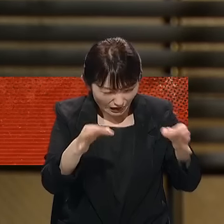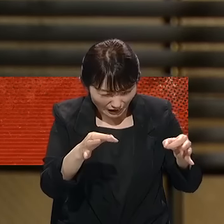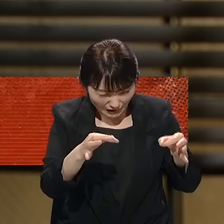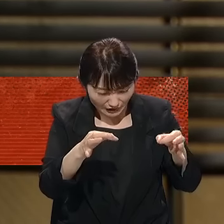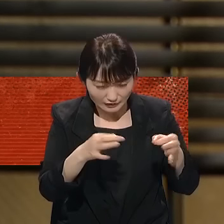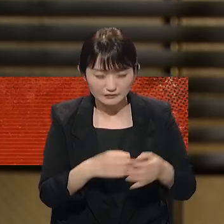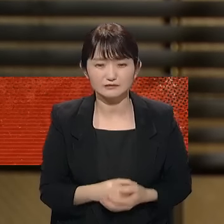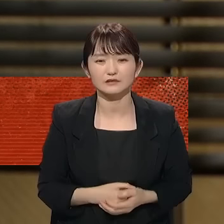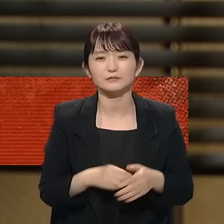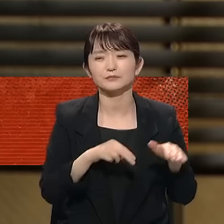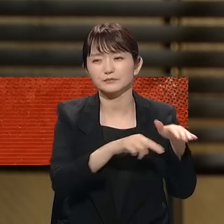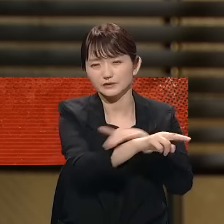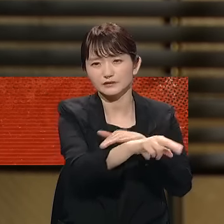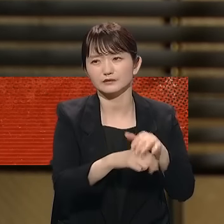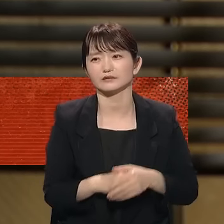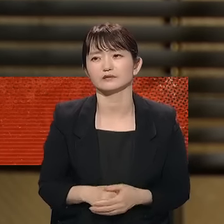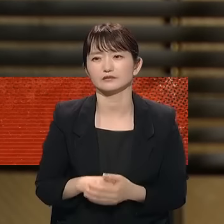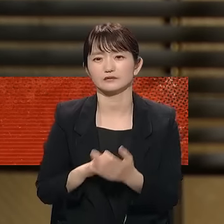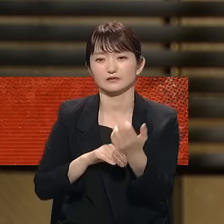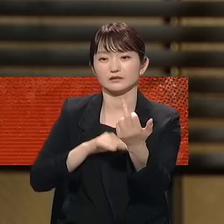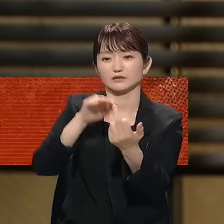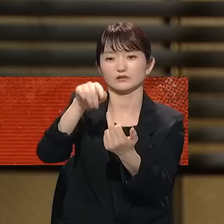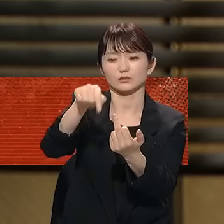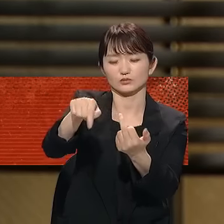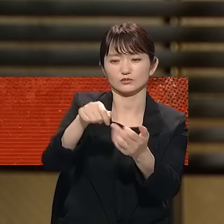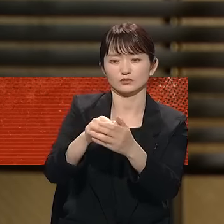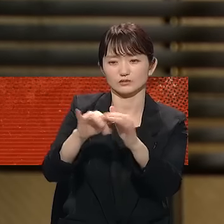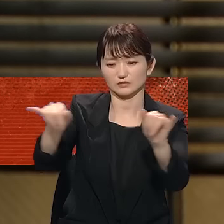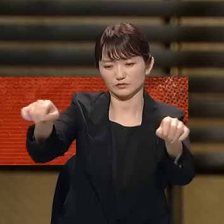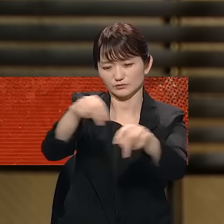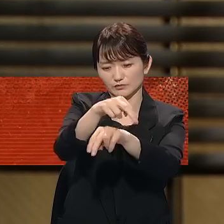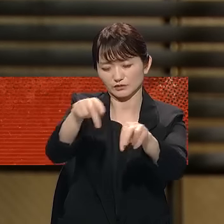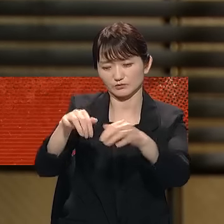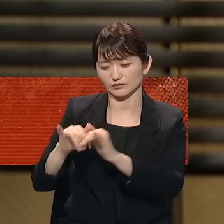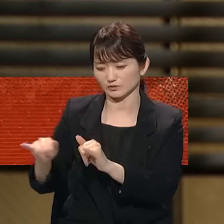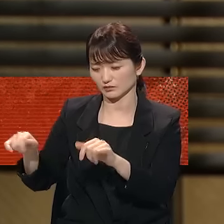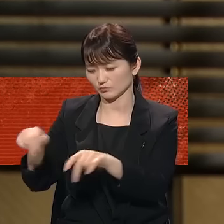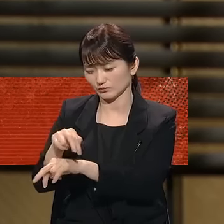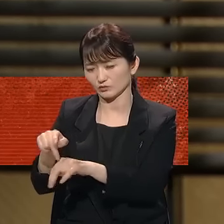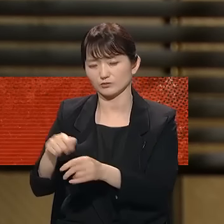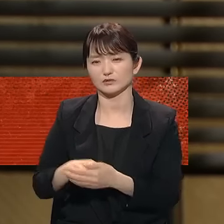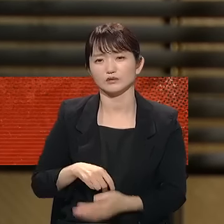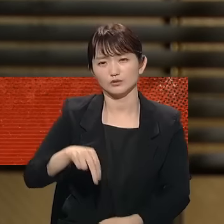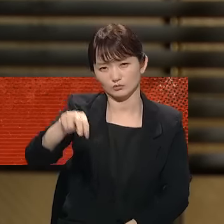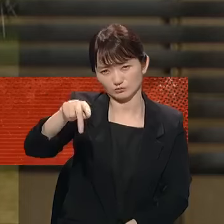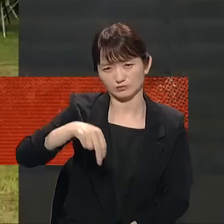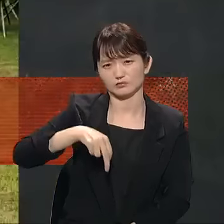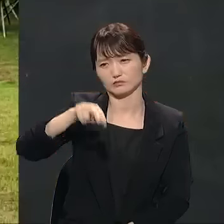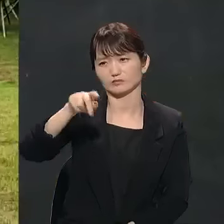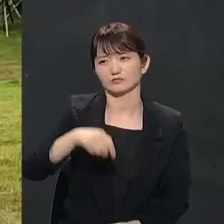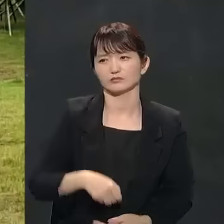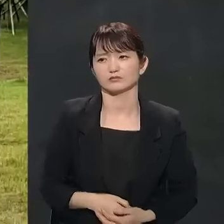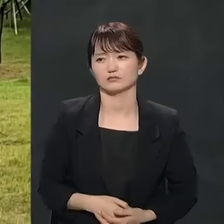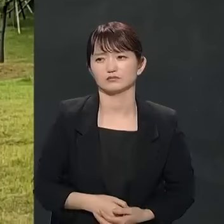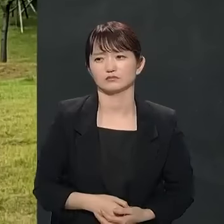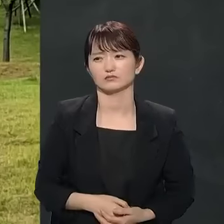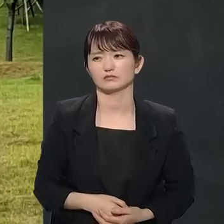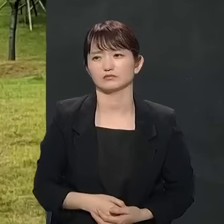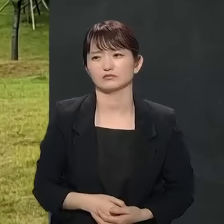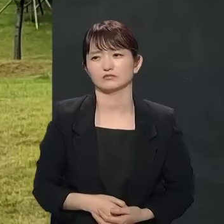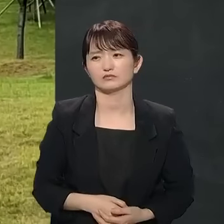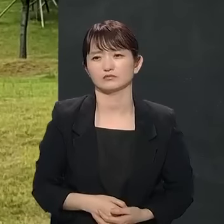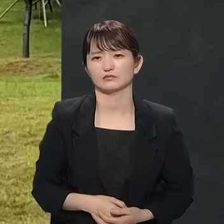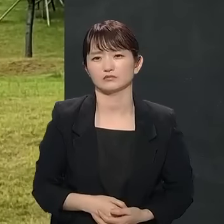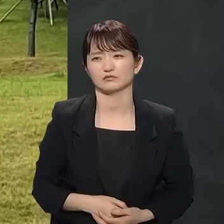잘 맞으면 언덕 위로 올라가면 언덕에 사람이 다니는 데 아니에요. 인도도 있고 저기 사람들이 오르기도 한다는데 그 옆에 골프 연습장 아마